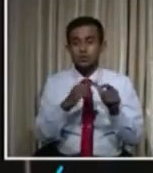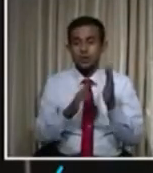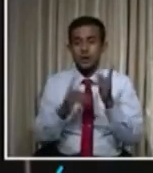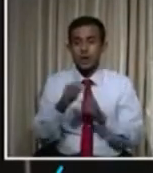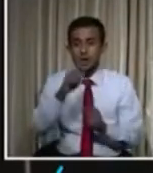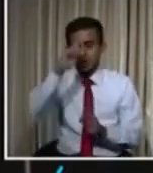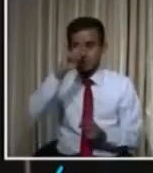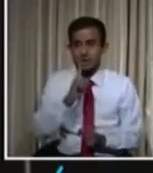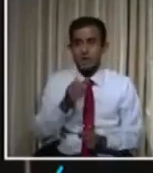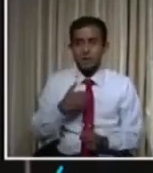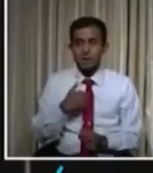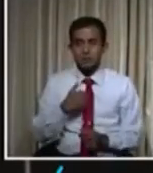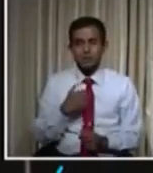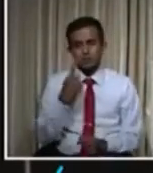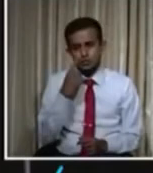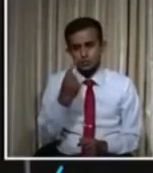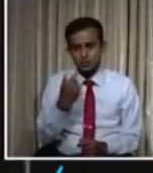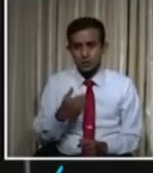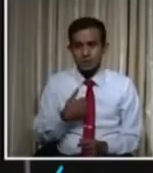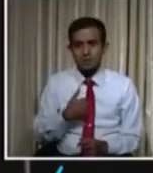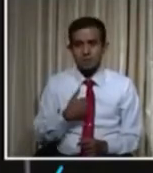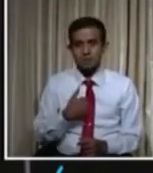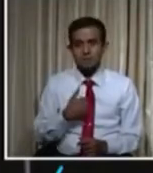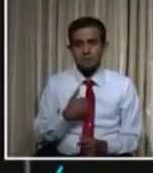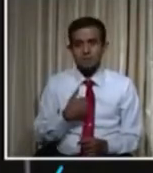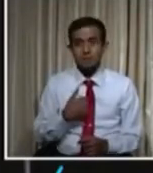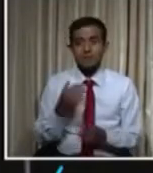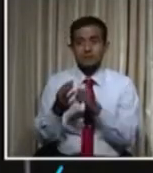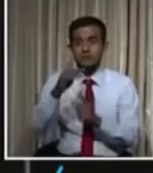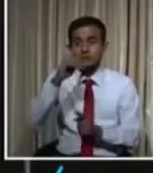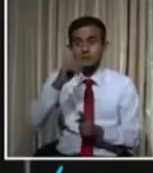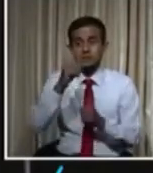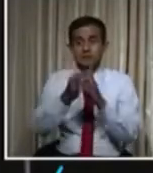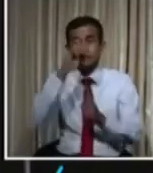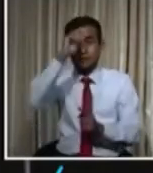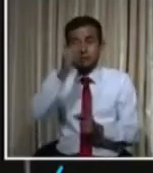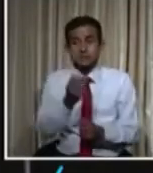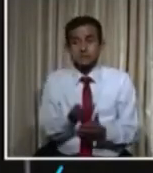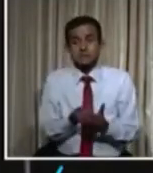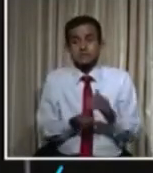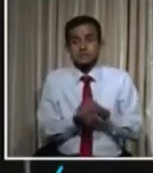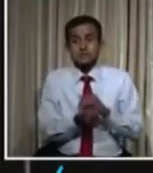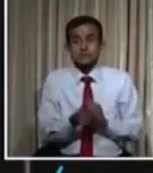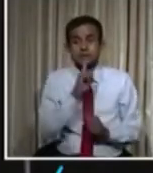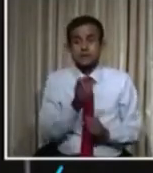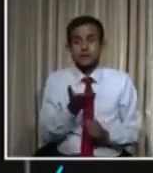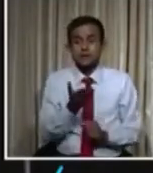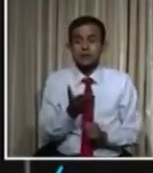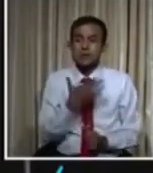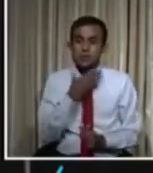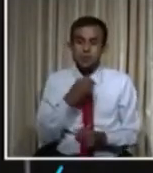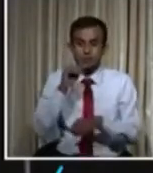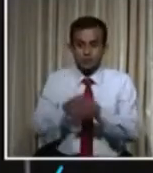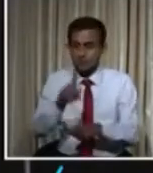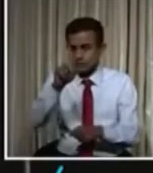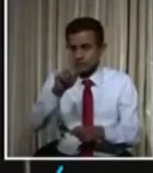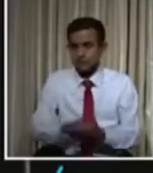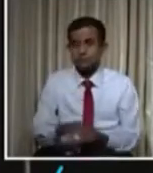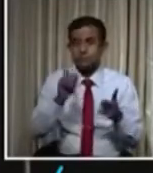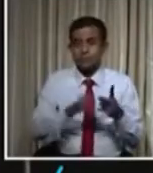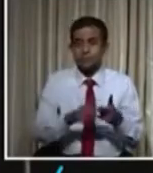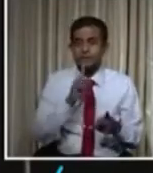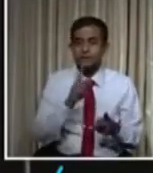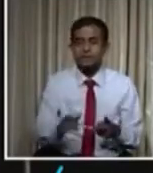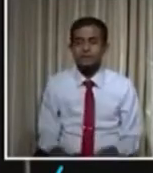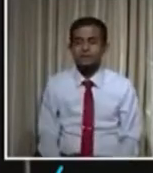ඇමතුමා කිව්වා මම කිසිම සමානයි සර් මම කිසිම දෙයක් ජනාධිපති චූන් කරන්න කිව්වේ නැහැ කියලා එතනම හිටපු ජනාධිපතිතුමා අතේ පළවෙන බොරුවක් කිව්වා ඒක දෙවෙනි එක එතුමා